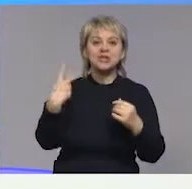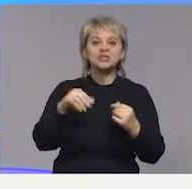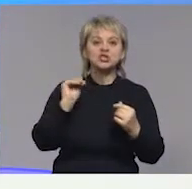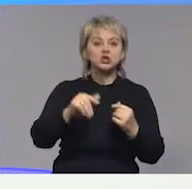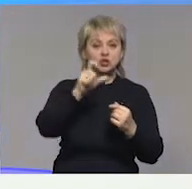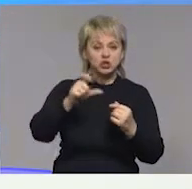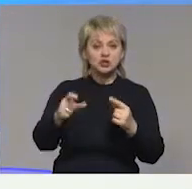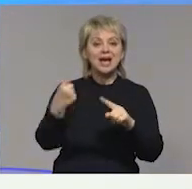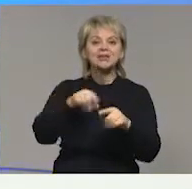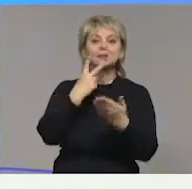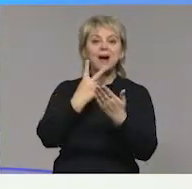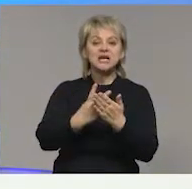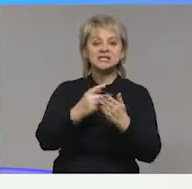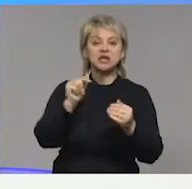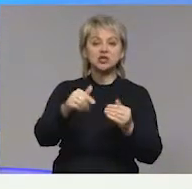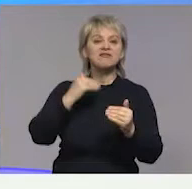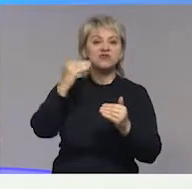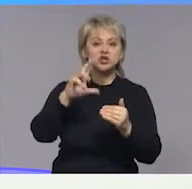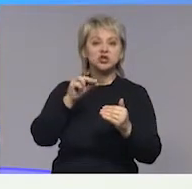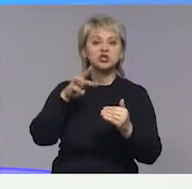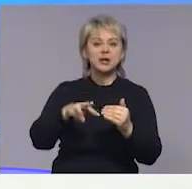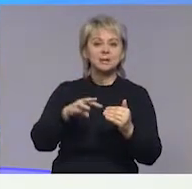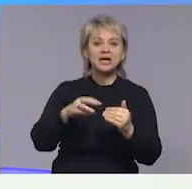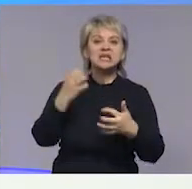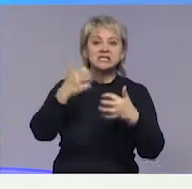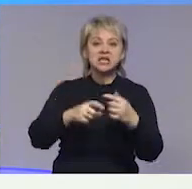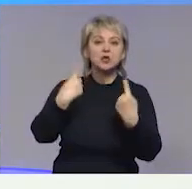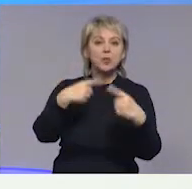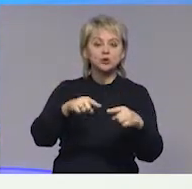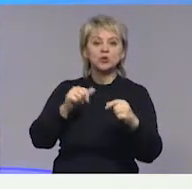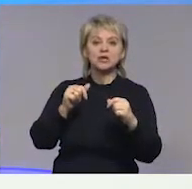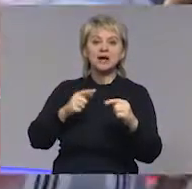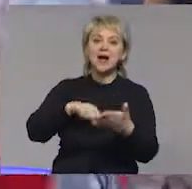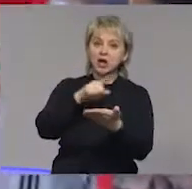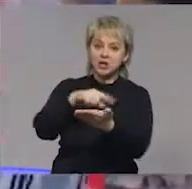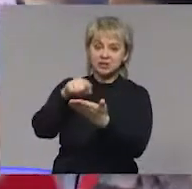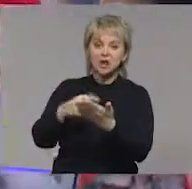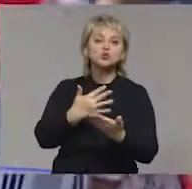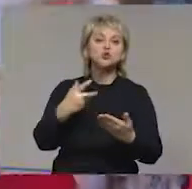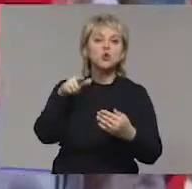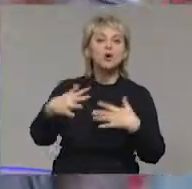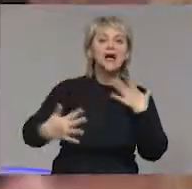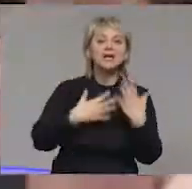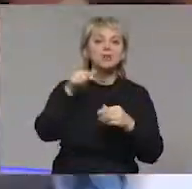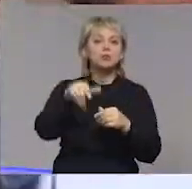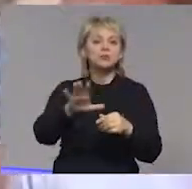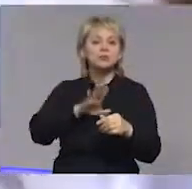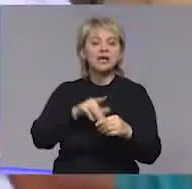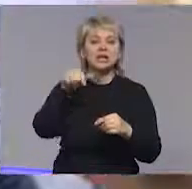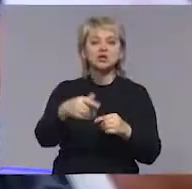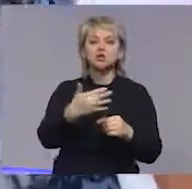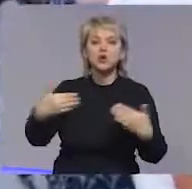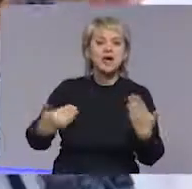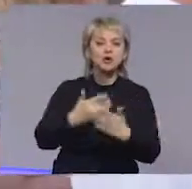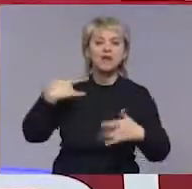тысяч человек. Этот показатель выше, чем в среднем по другим городам. Сколько эмоций там было испытано, сколько